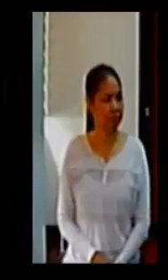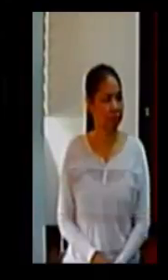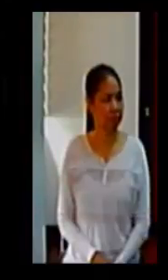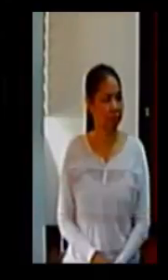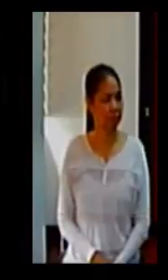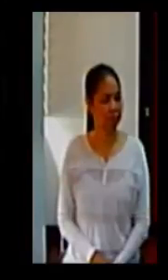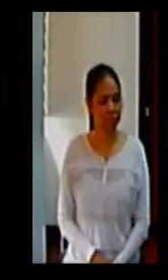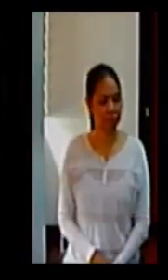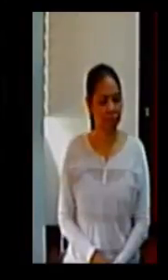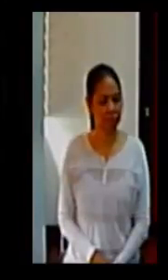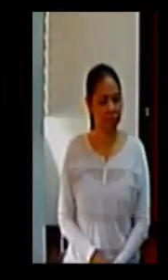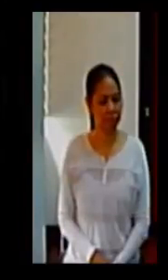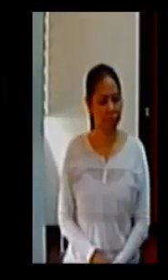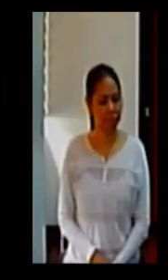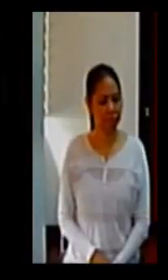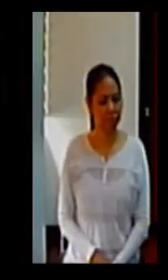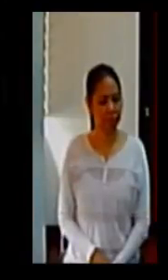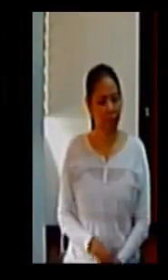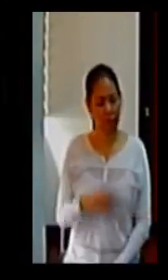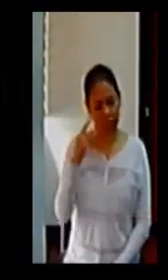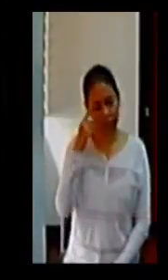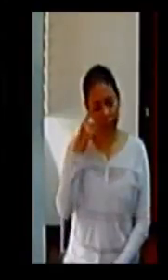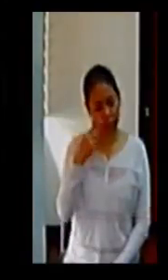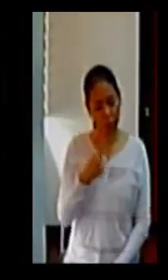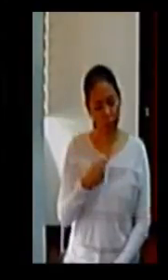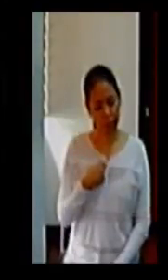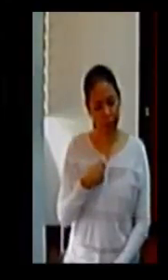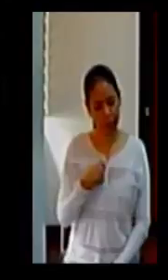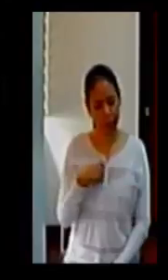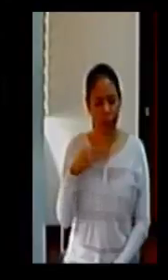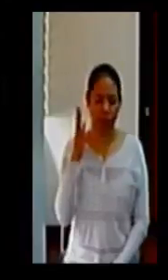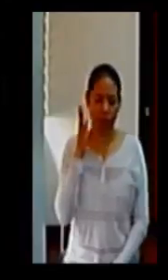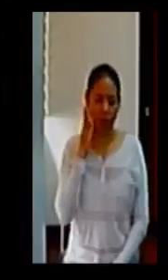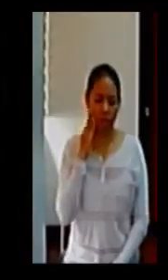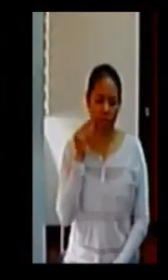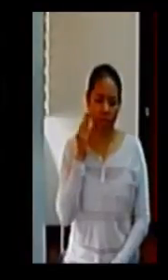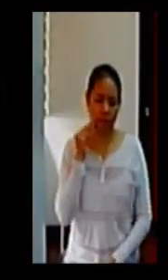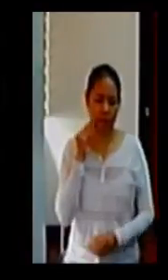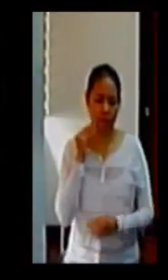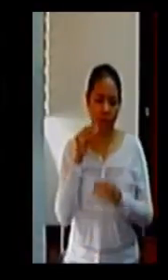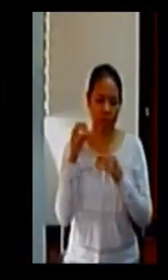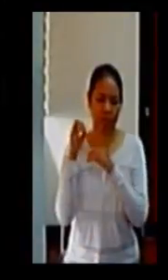Sa akin naman po, nung naranasan ko po na epekto ng